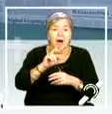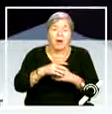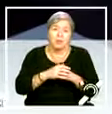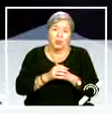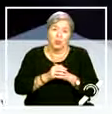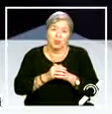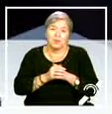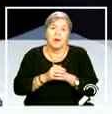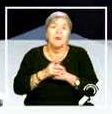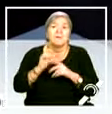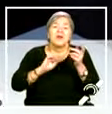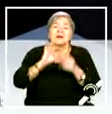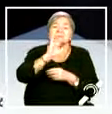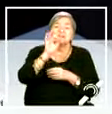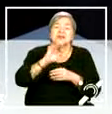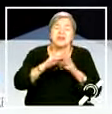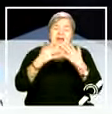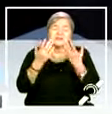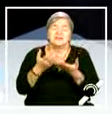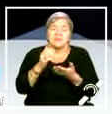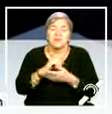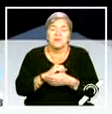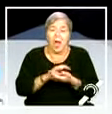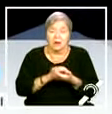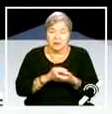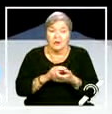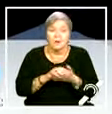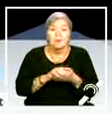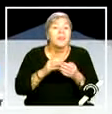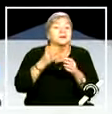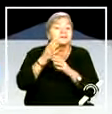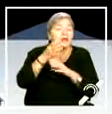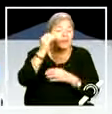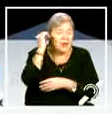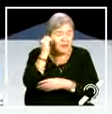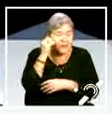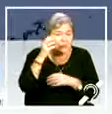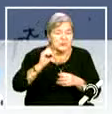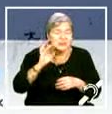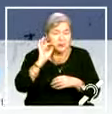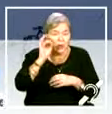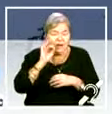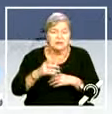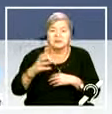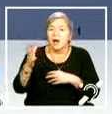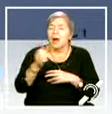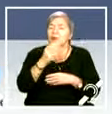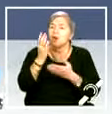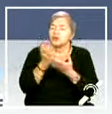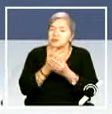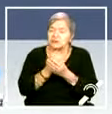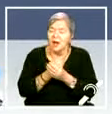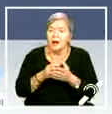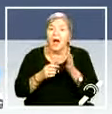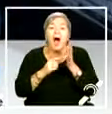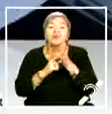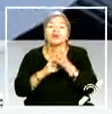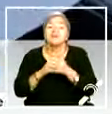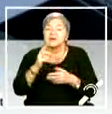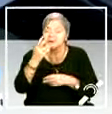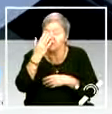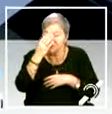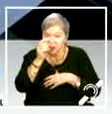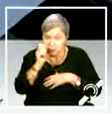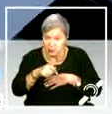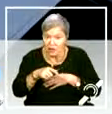articol sau cu o emisiune. Am mers la Comisia Națională pentru Studierea Articolelor Securității, am luat de acolo dosare, am putut să dovedem în instanță faptul că a